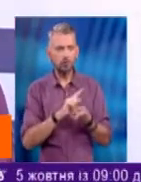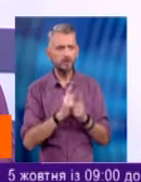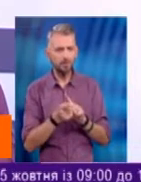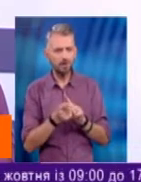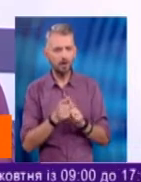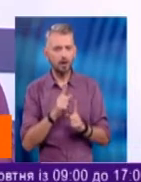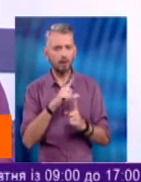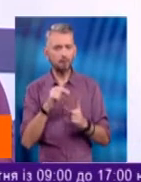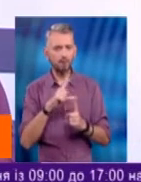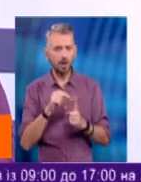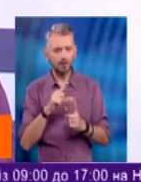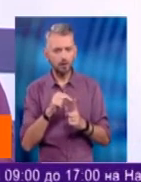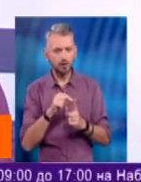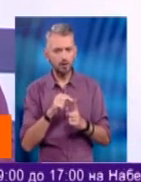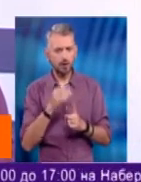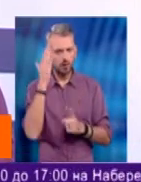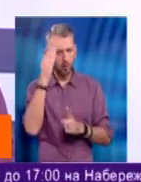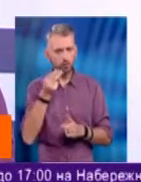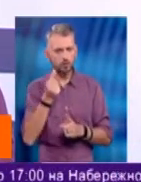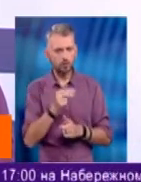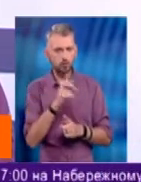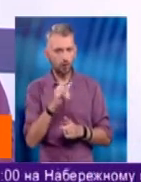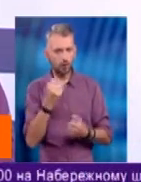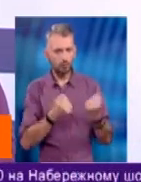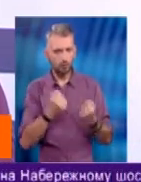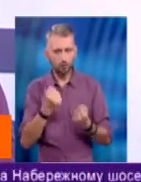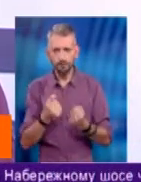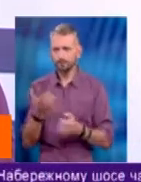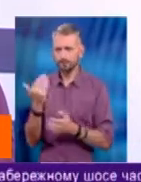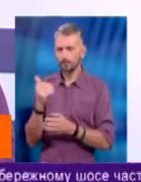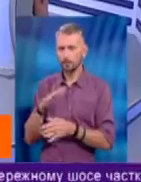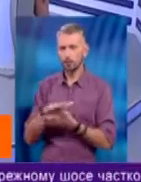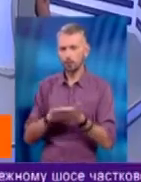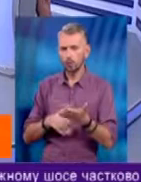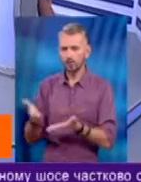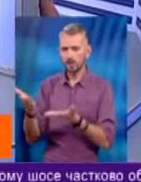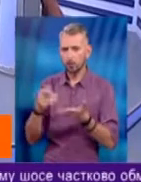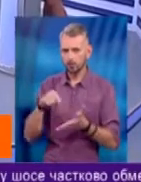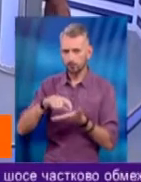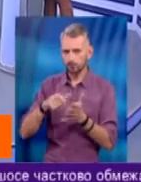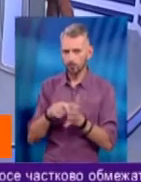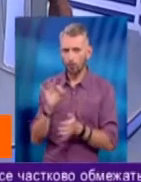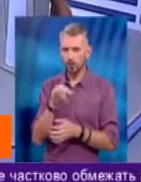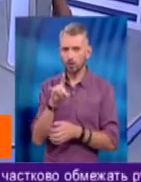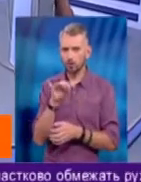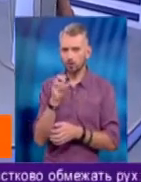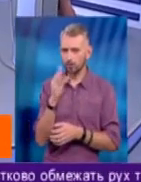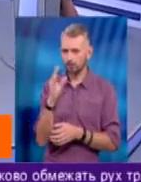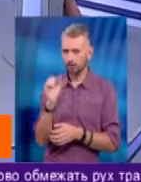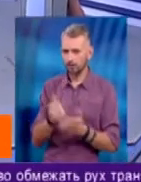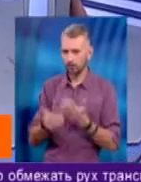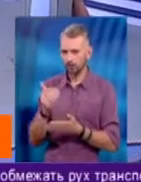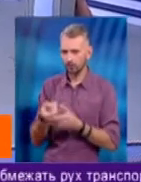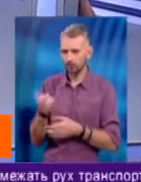саме правил розмитнення вживаних автомобілів. Пане Олеже, давайте зараз продовжити. Запросимо до нашої студії Ольги Дробишеву. Нарешті вона до